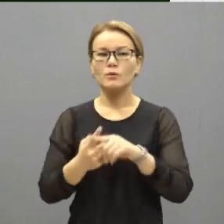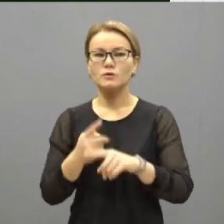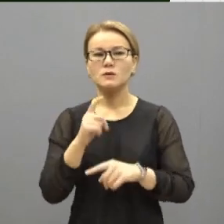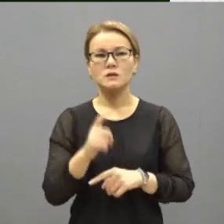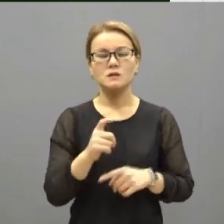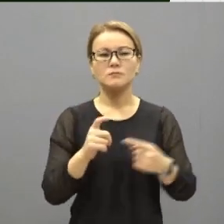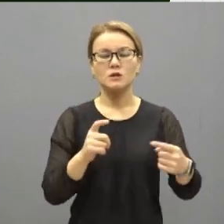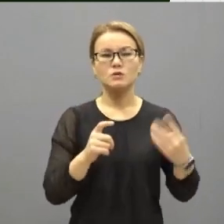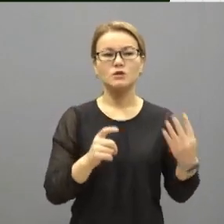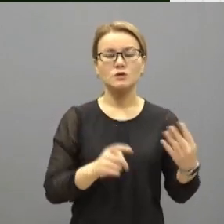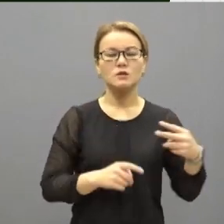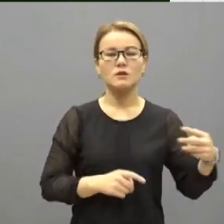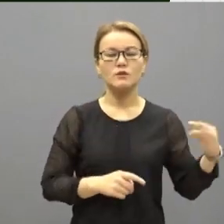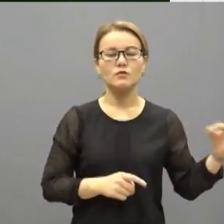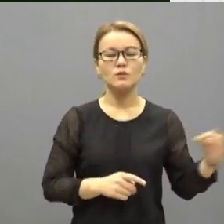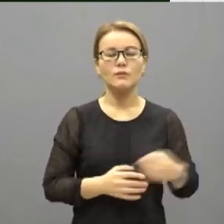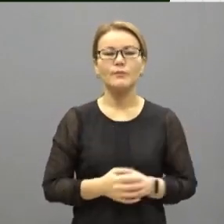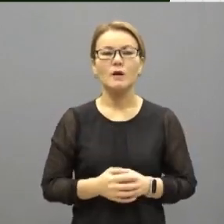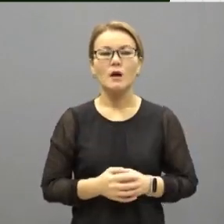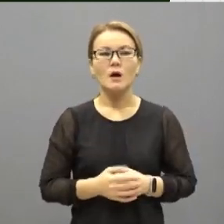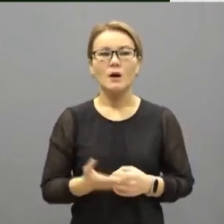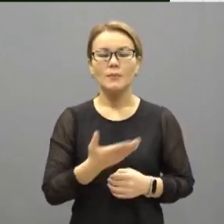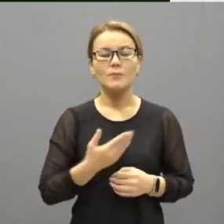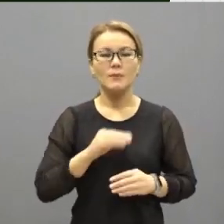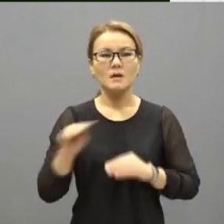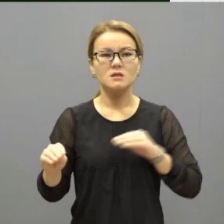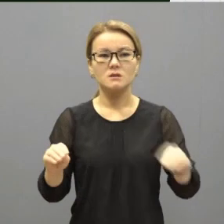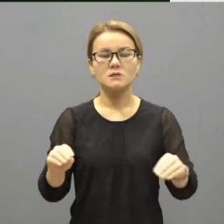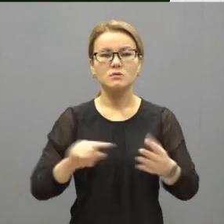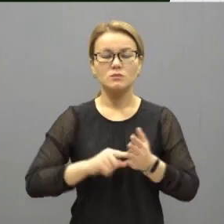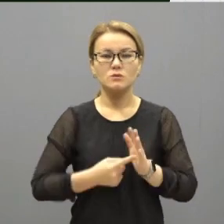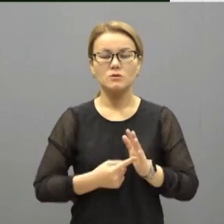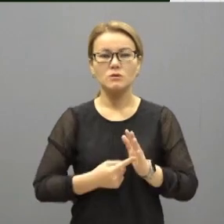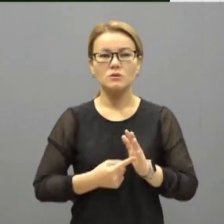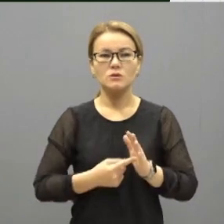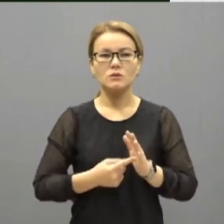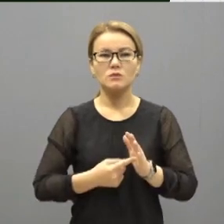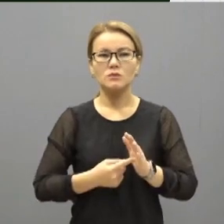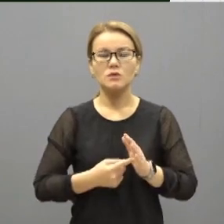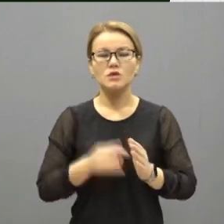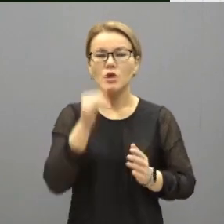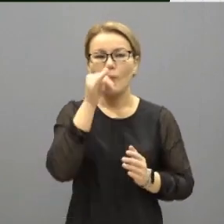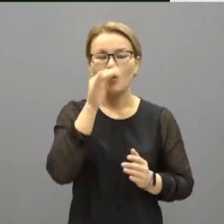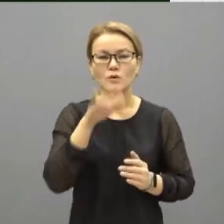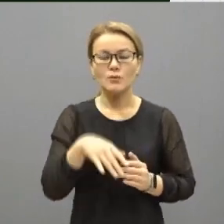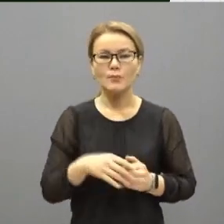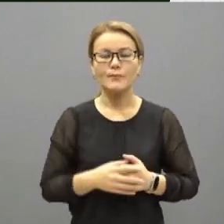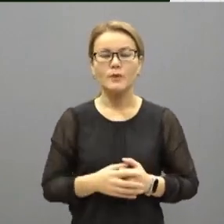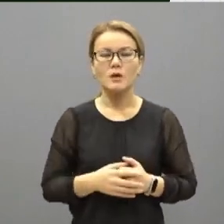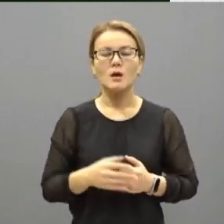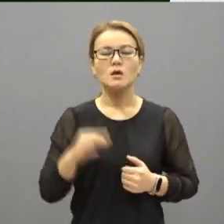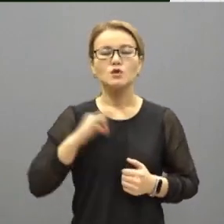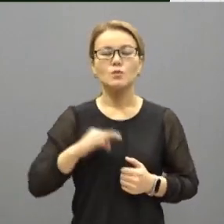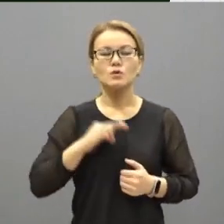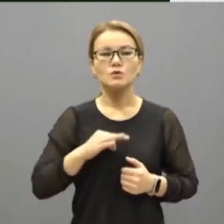4 равно нулю. Но теперь разложить на множители мы его не можем. Используем для